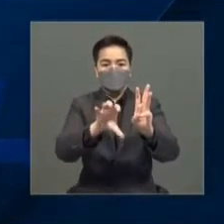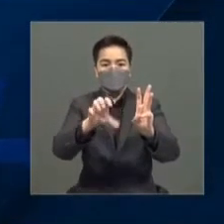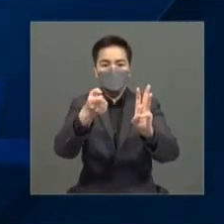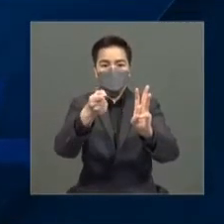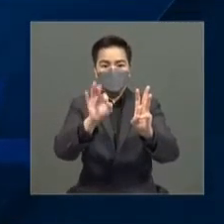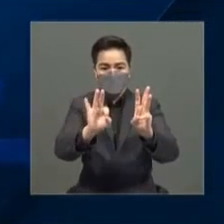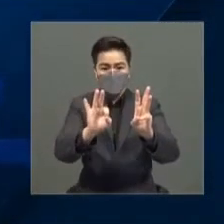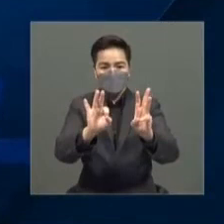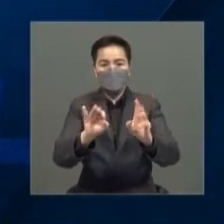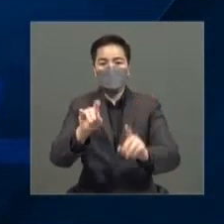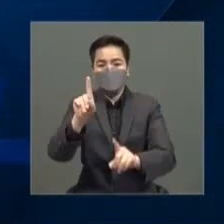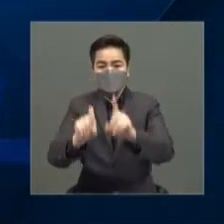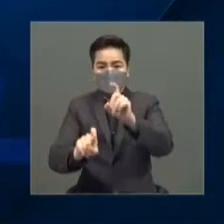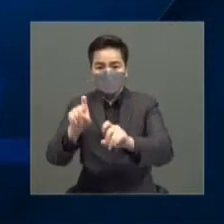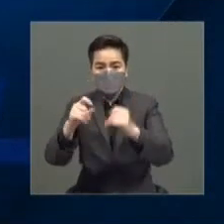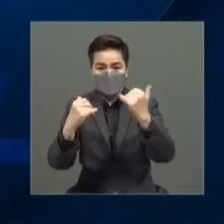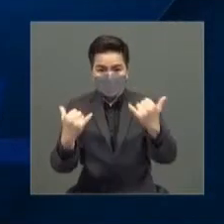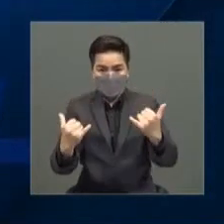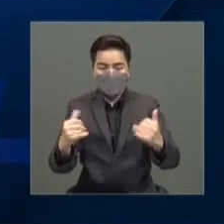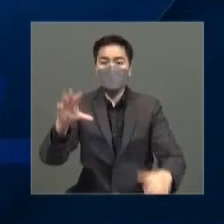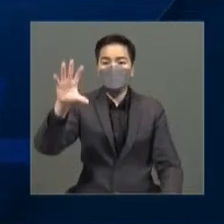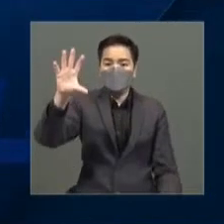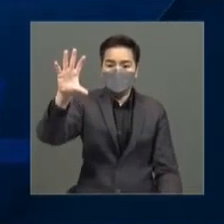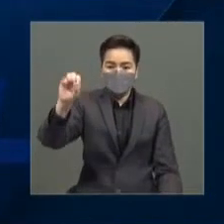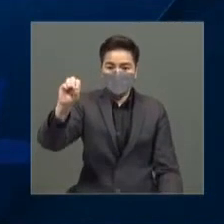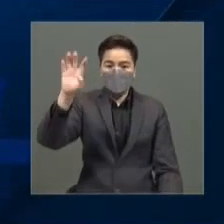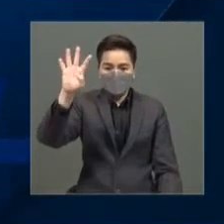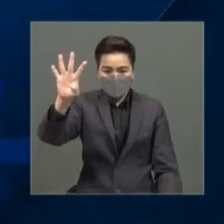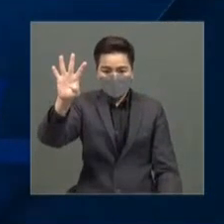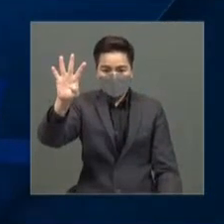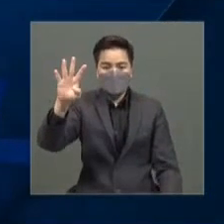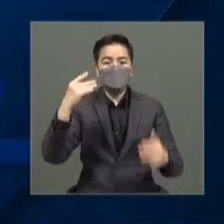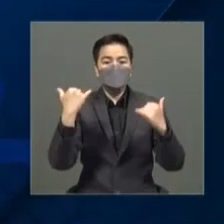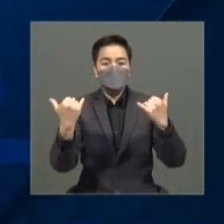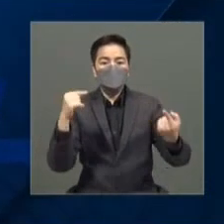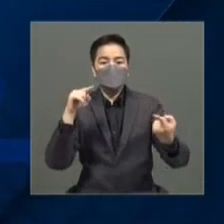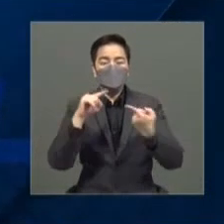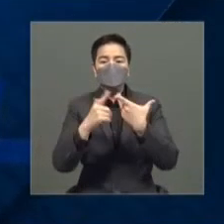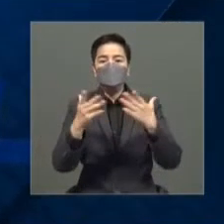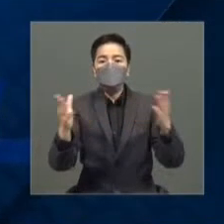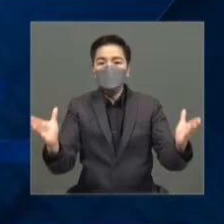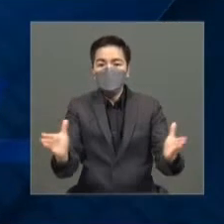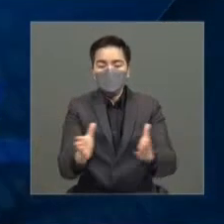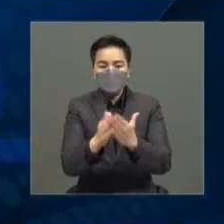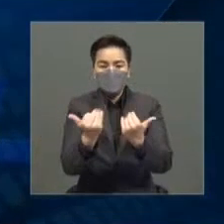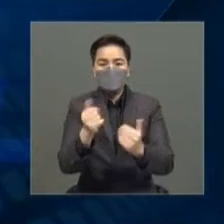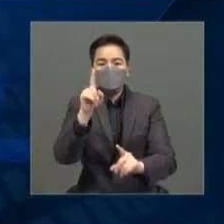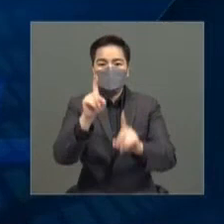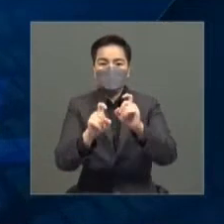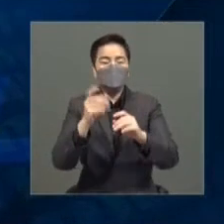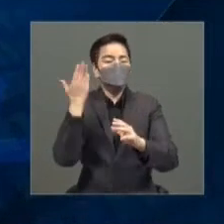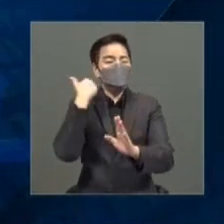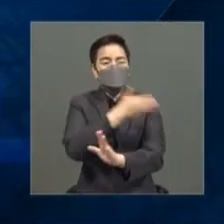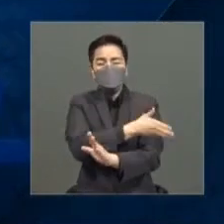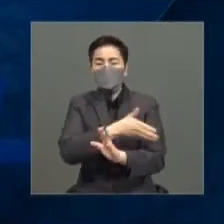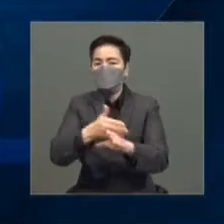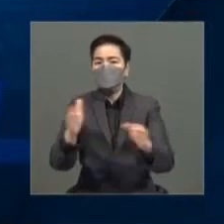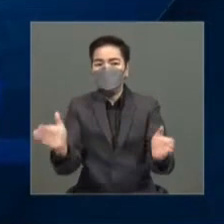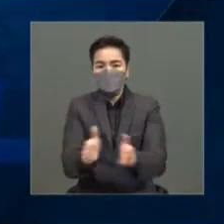แล้วก็มียอดผู้เสียชีวิตวันนี้รายงาน54คนนะคะทำให้มีรายงานผู้เสียชีวิตสะสม